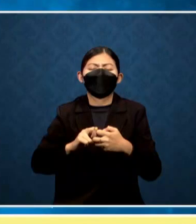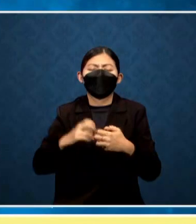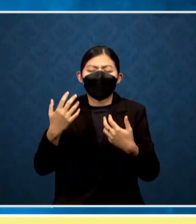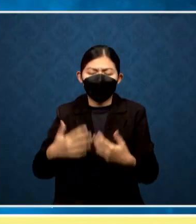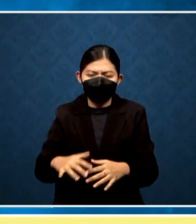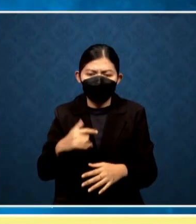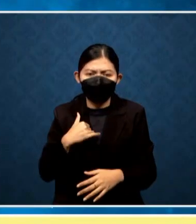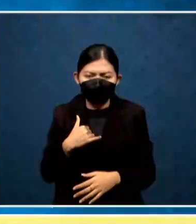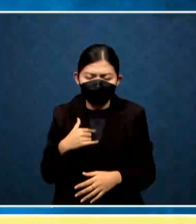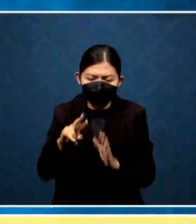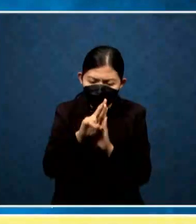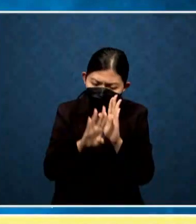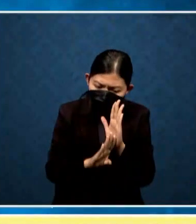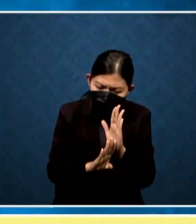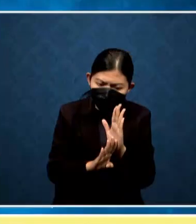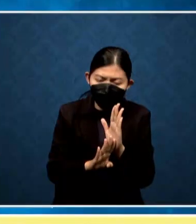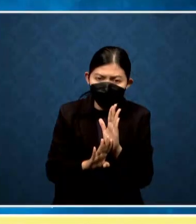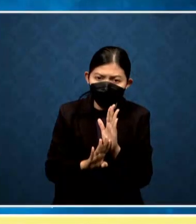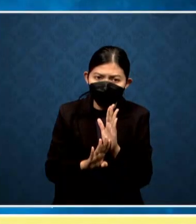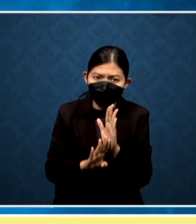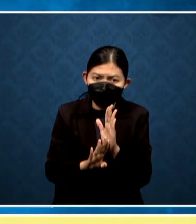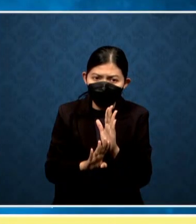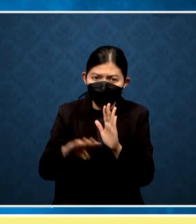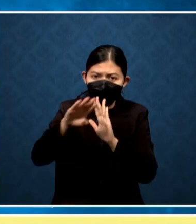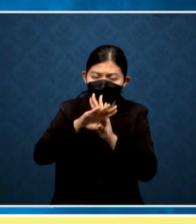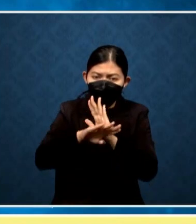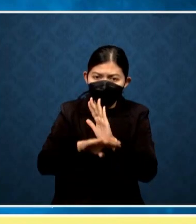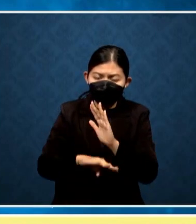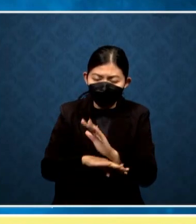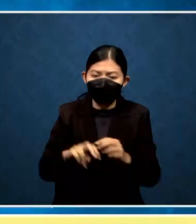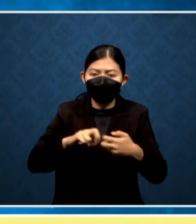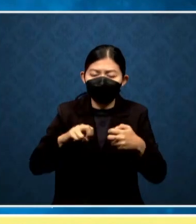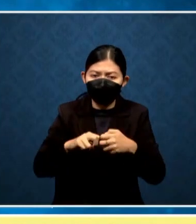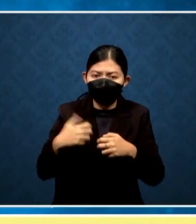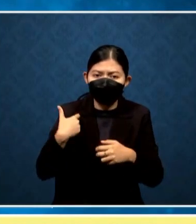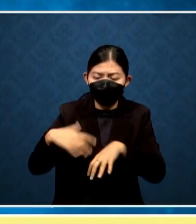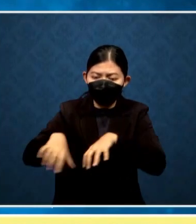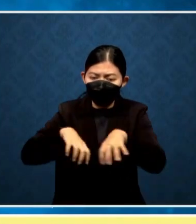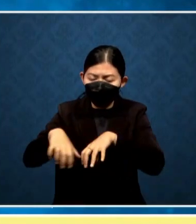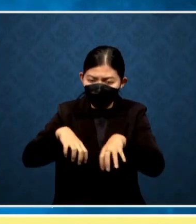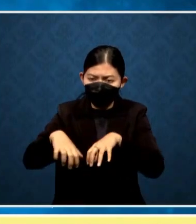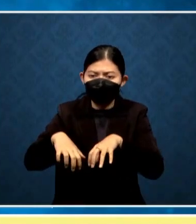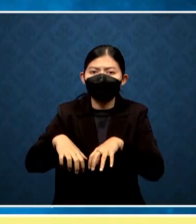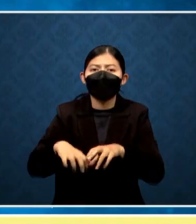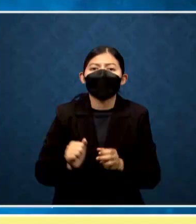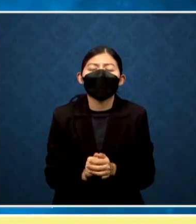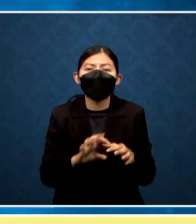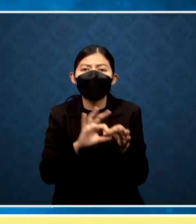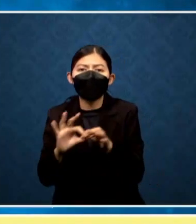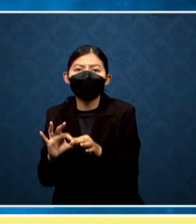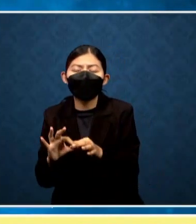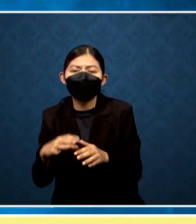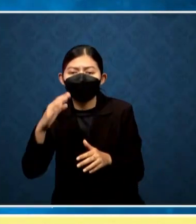หรือเดินระบบให้ดำเริ่กถึงน